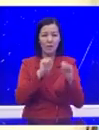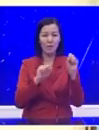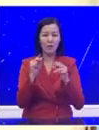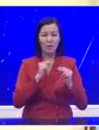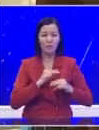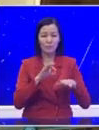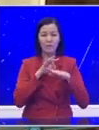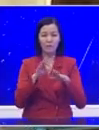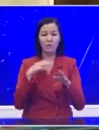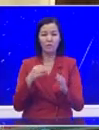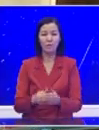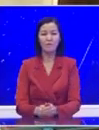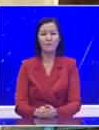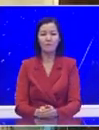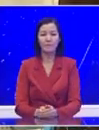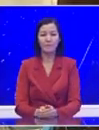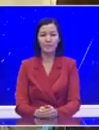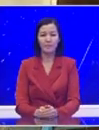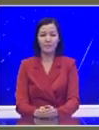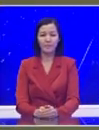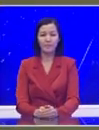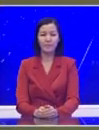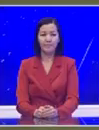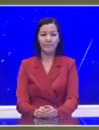дезинфекциялау жұмыстарын жүргізген.